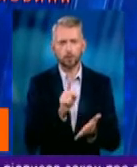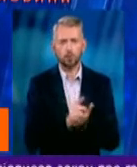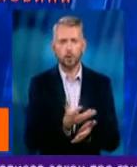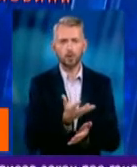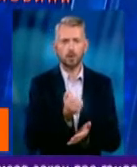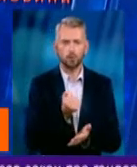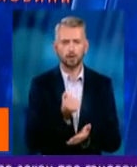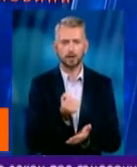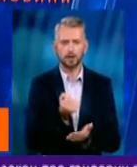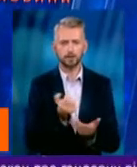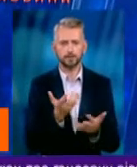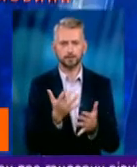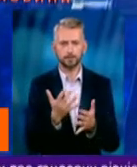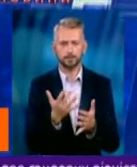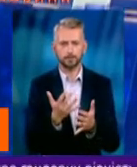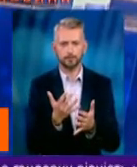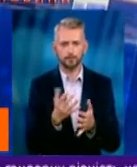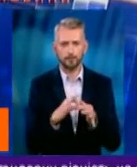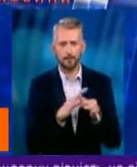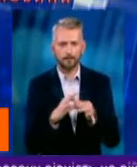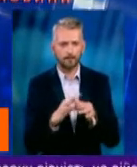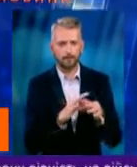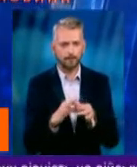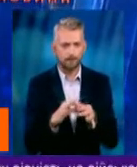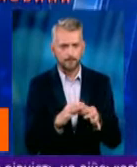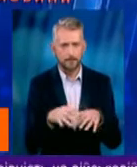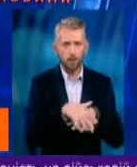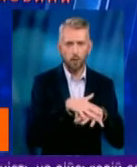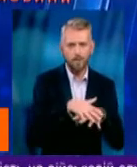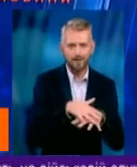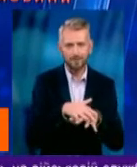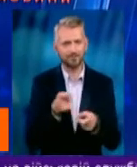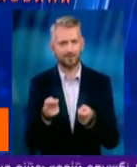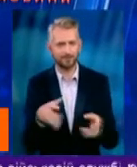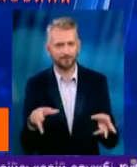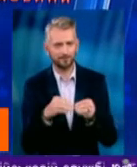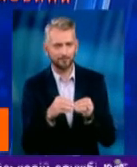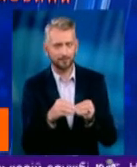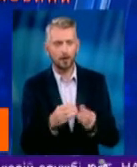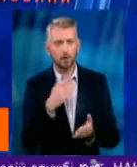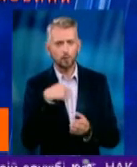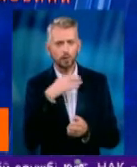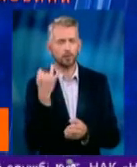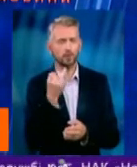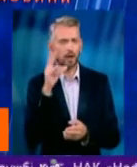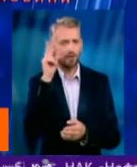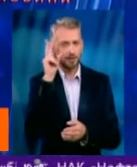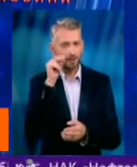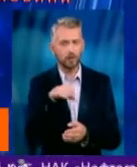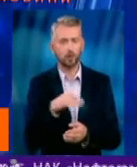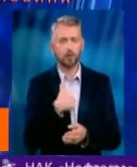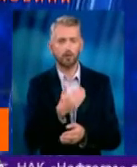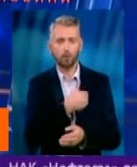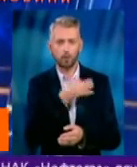отримувати підпитку зі сторони громадськості. Якщо говорити про цифри якісь, такі цікаві цифри, то я вам